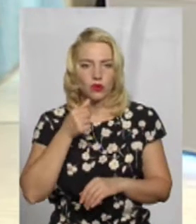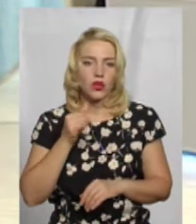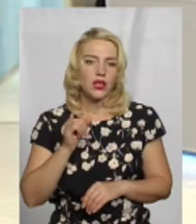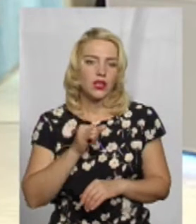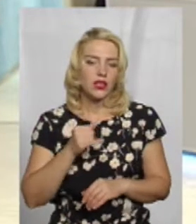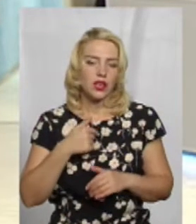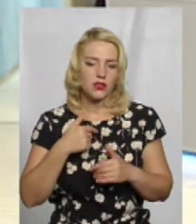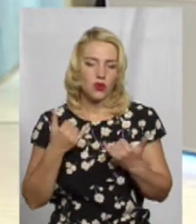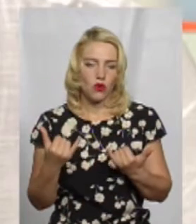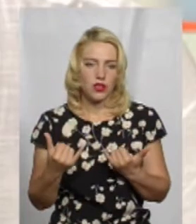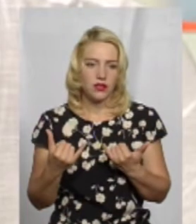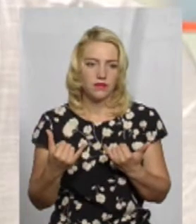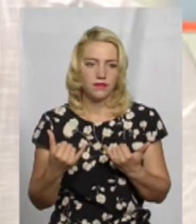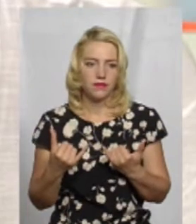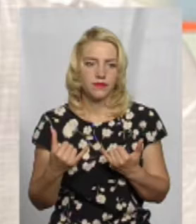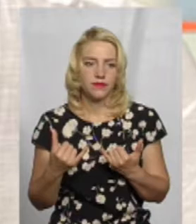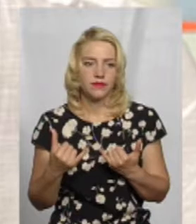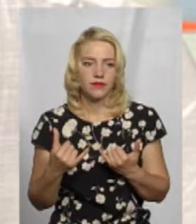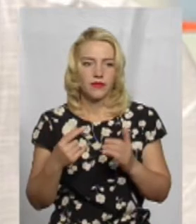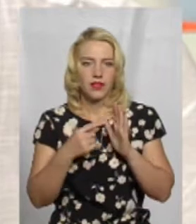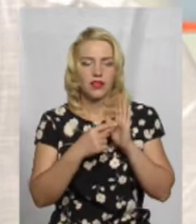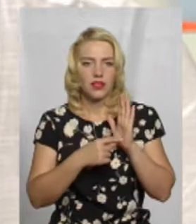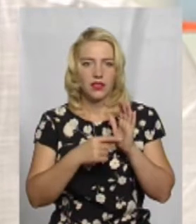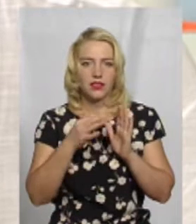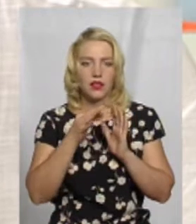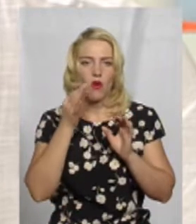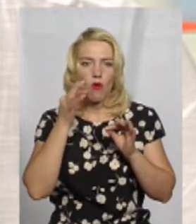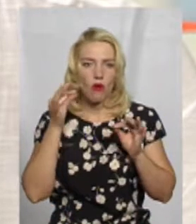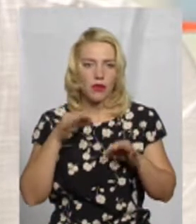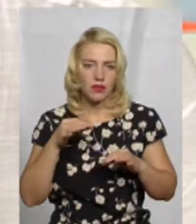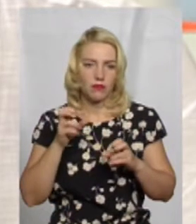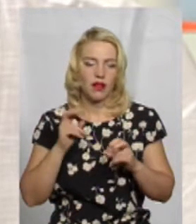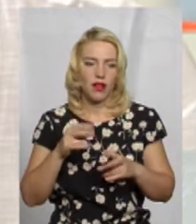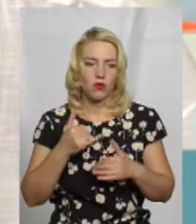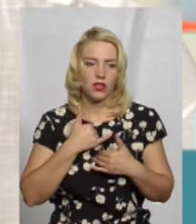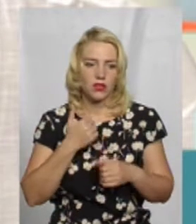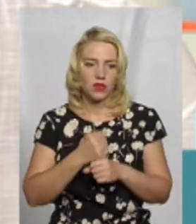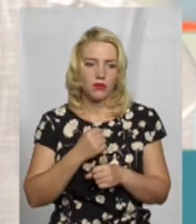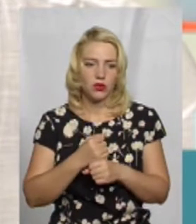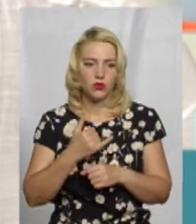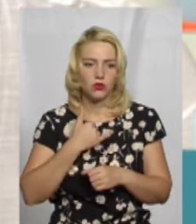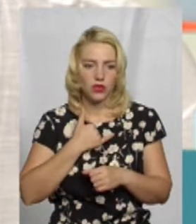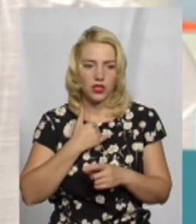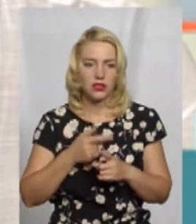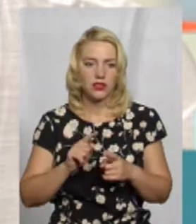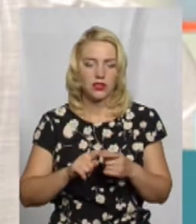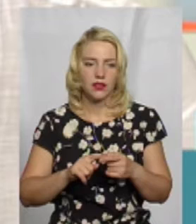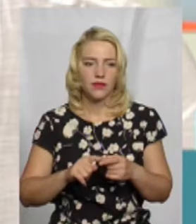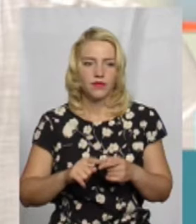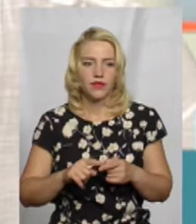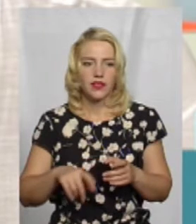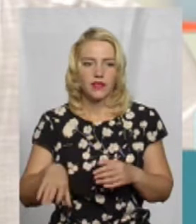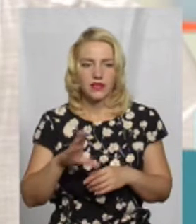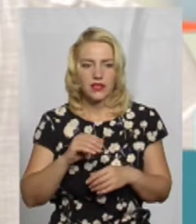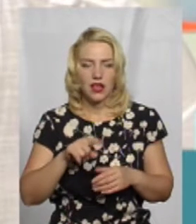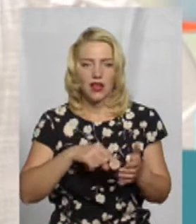І я сьогодні ділилася опитом, як у нас працює. У нас задіяні всі города